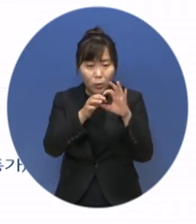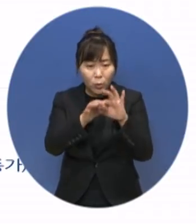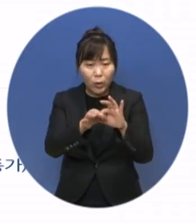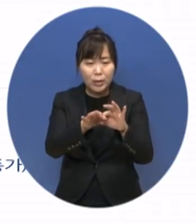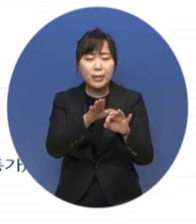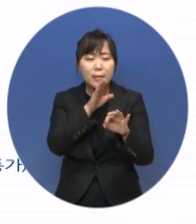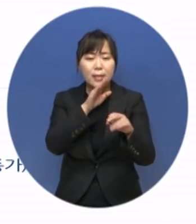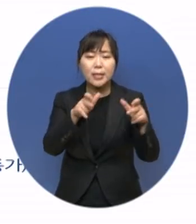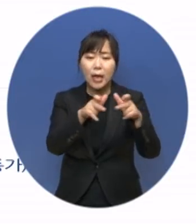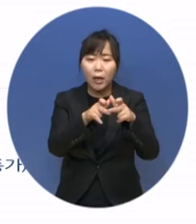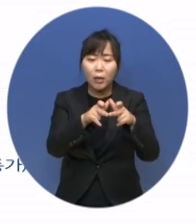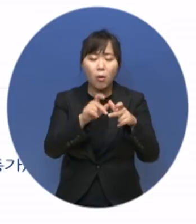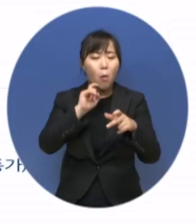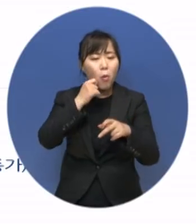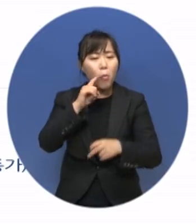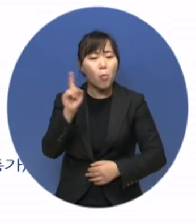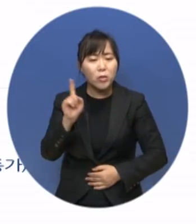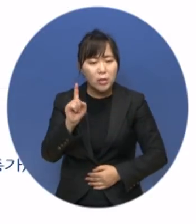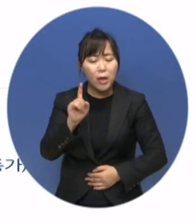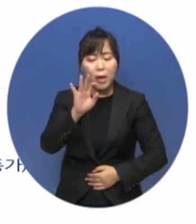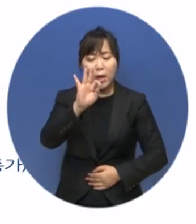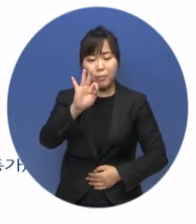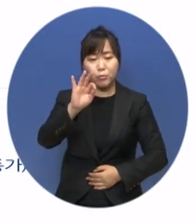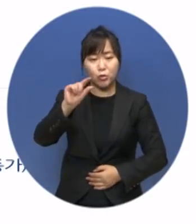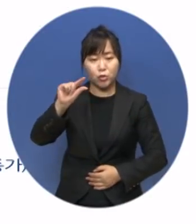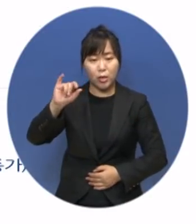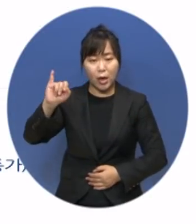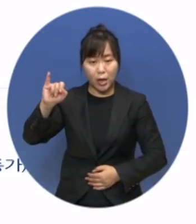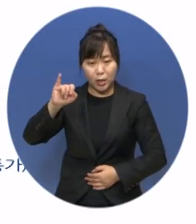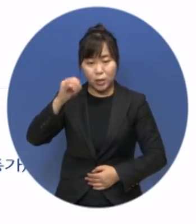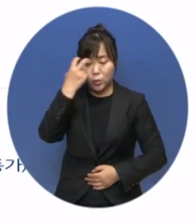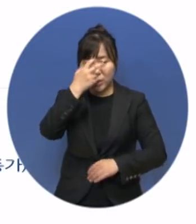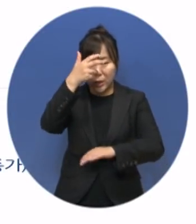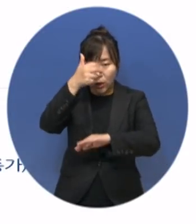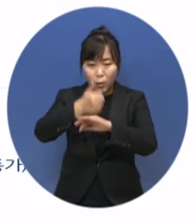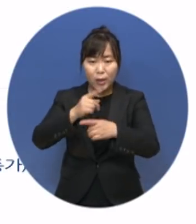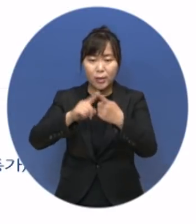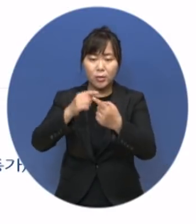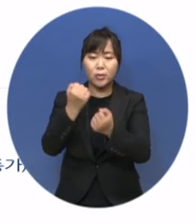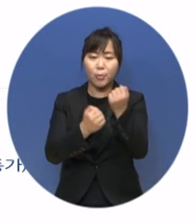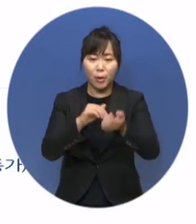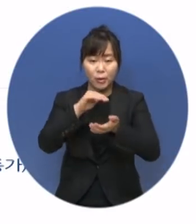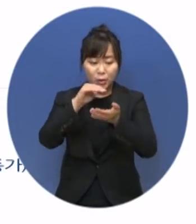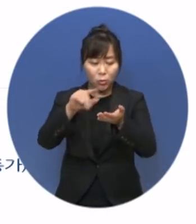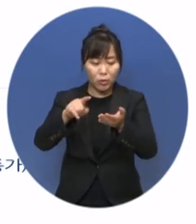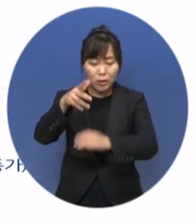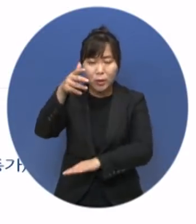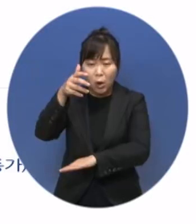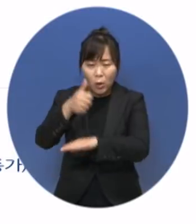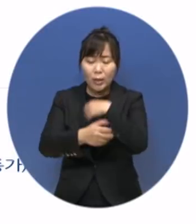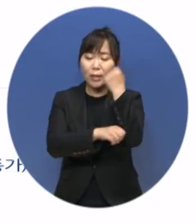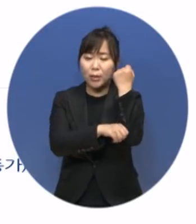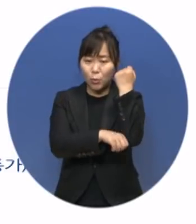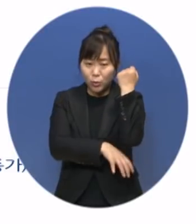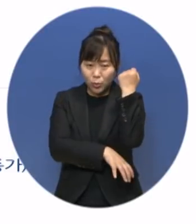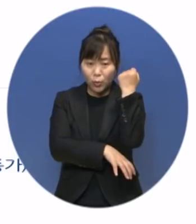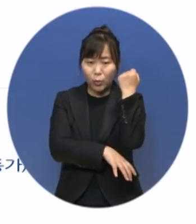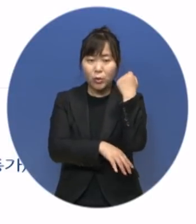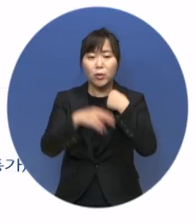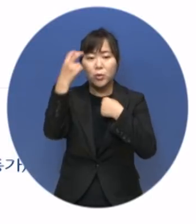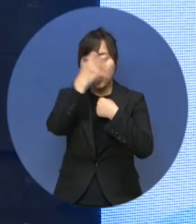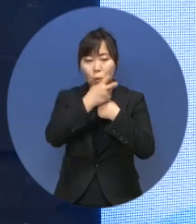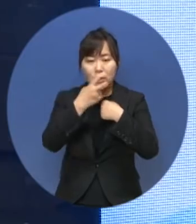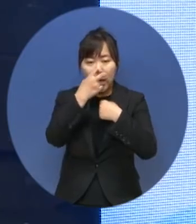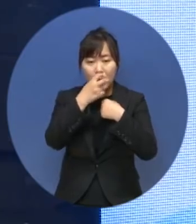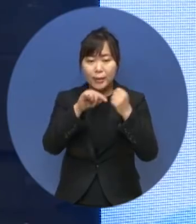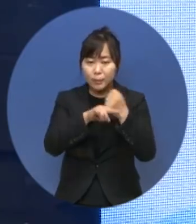실제로 장애인들이 어떻게 어려움이 있는지 FGI 조사 결과를 말씀드리고, 그 결과를 바탕으로 조사의